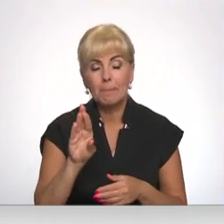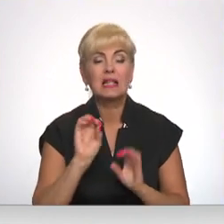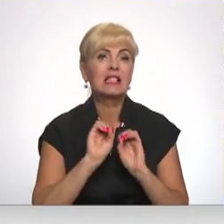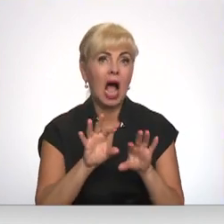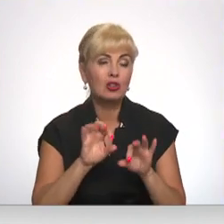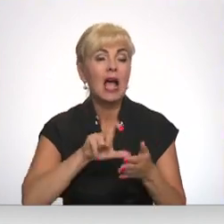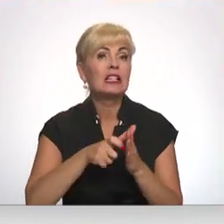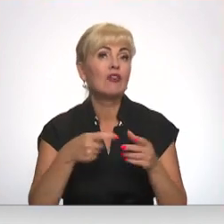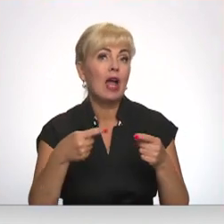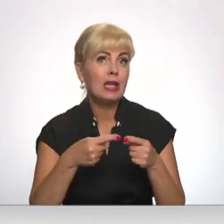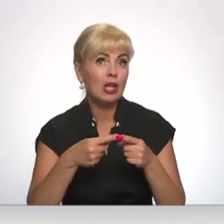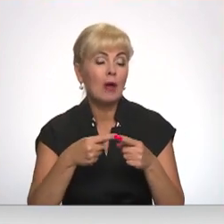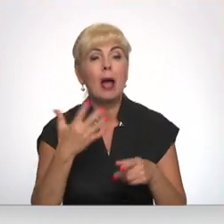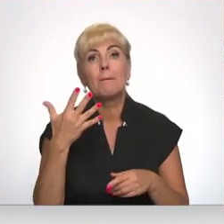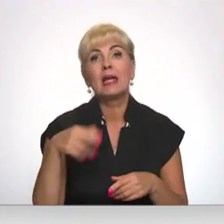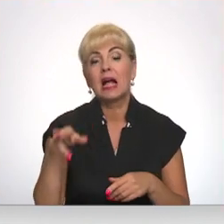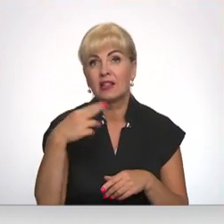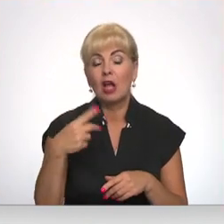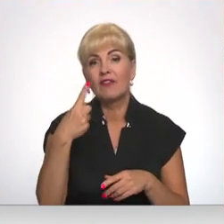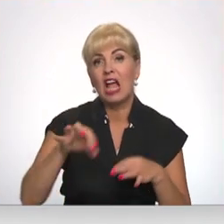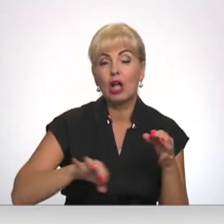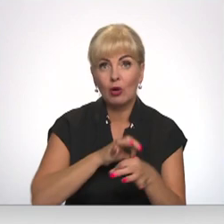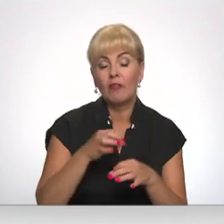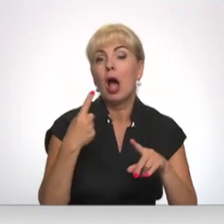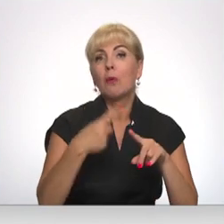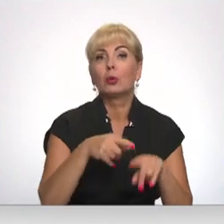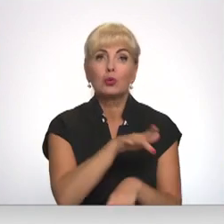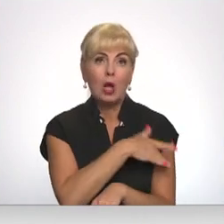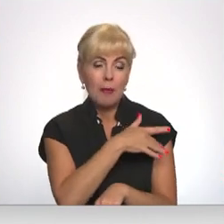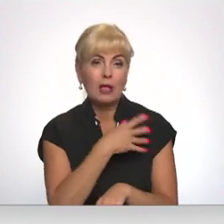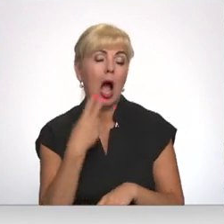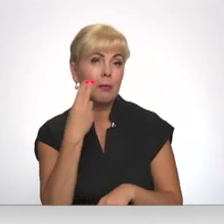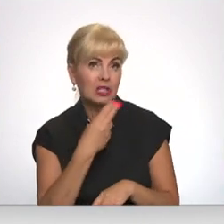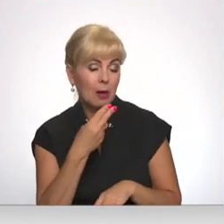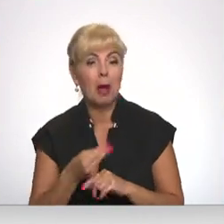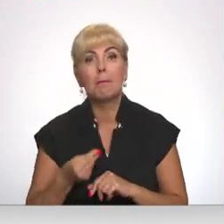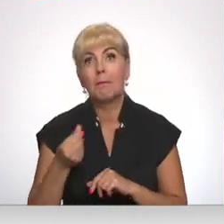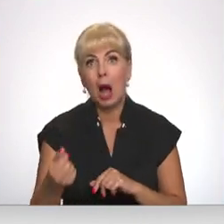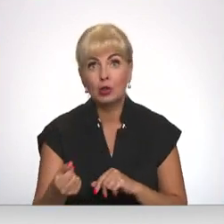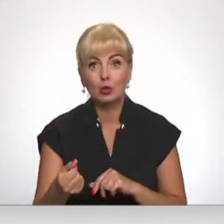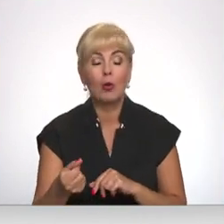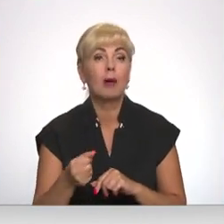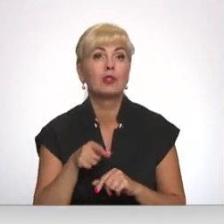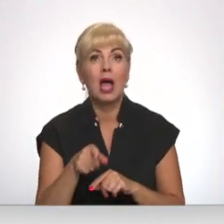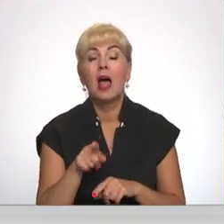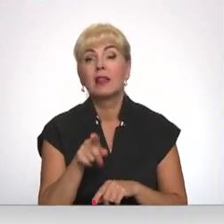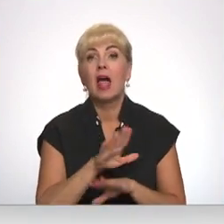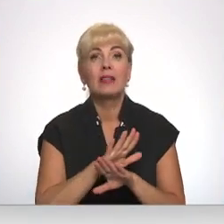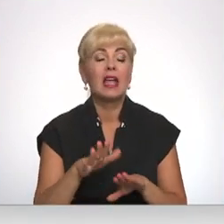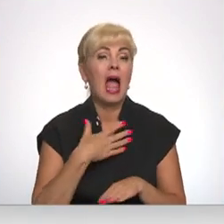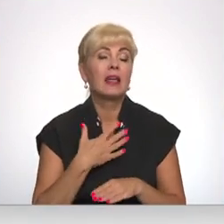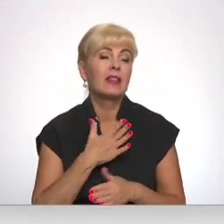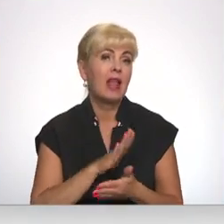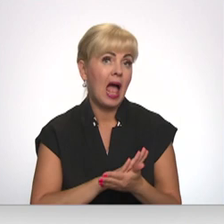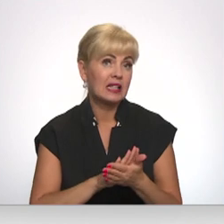Dzīvokļu īres cena varētu būt ap 5 eiro par kvadrātmetru, plus komunālie un apsaimniekošanas maksājumi. Mēs tādā ziņā ne tikai neesam unikāli,